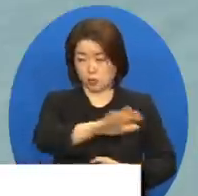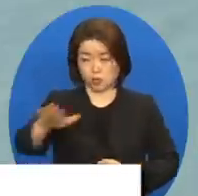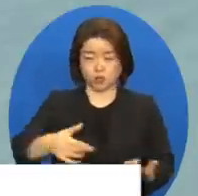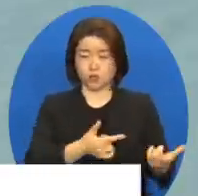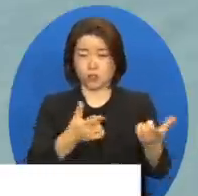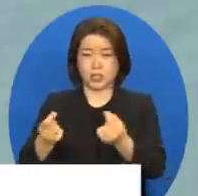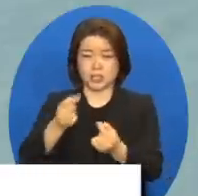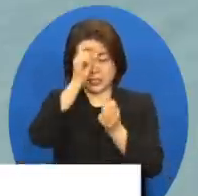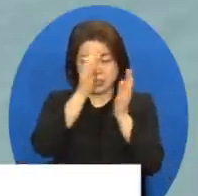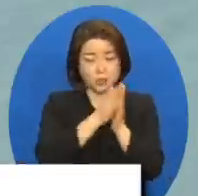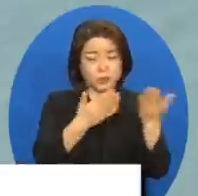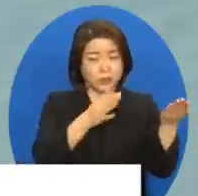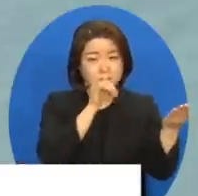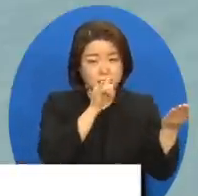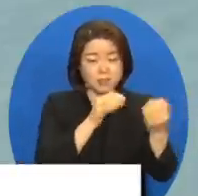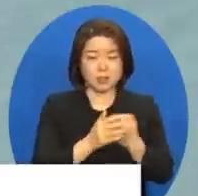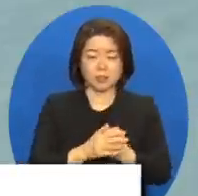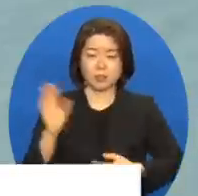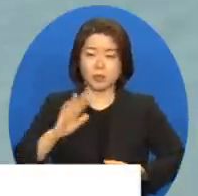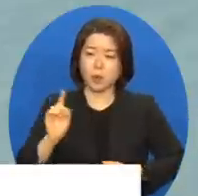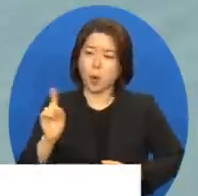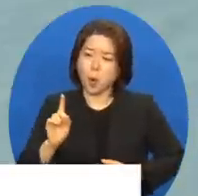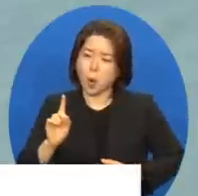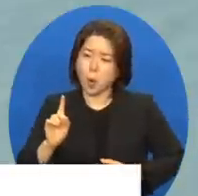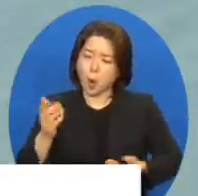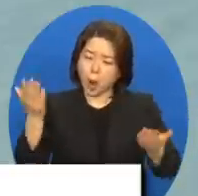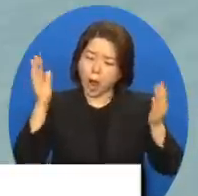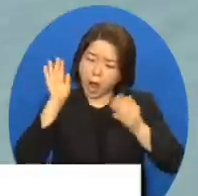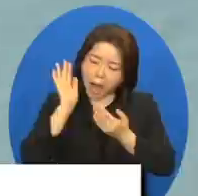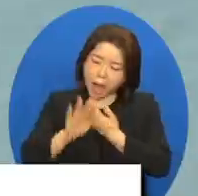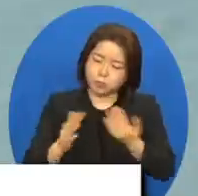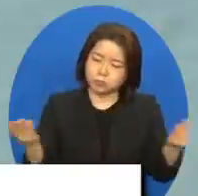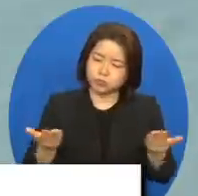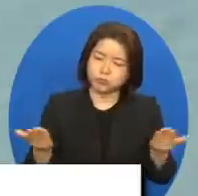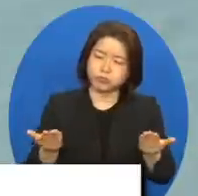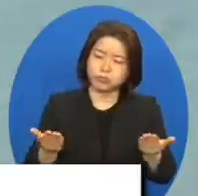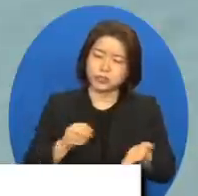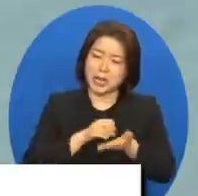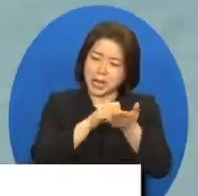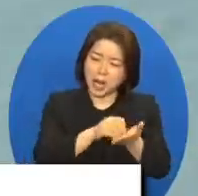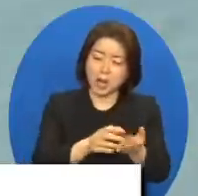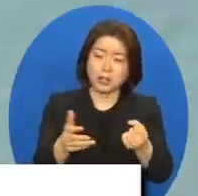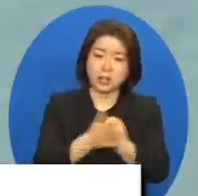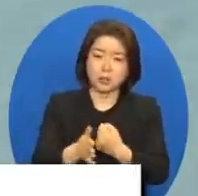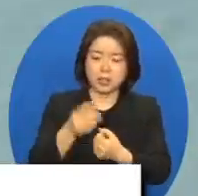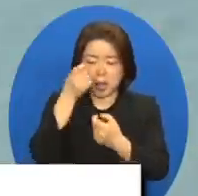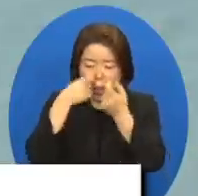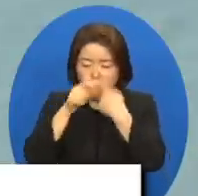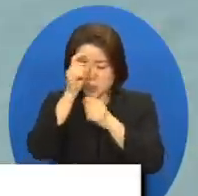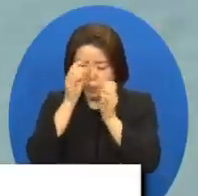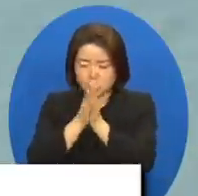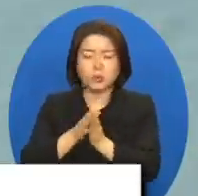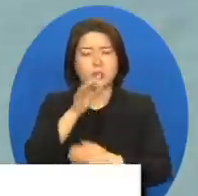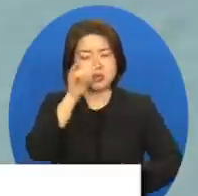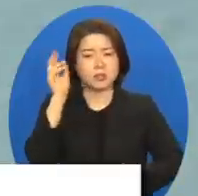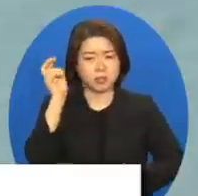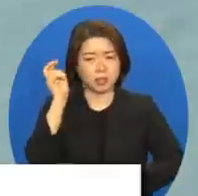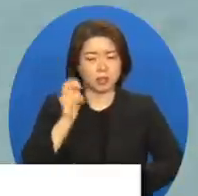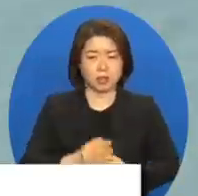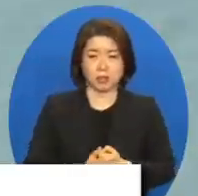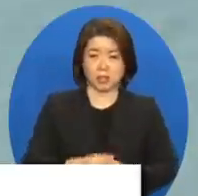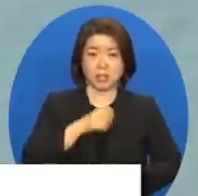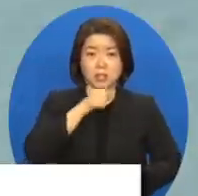겁니다. 진학 문제 때문에 기도하고 그것 때문에 울기도 했습니다. 좋은 성적 못 얻었을